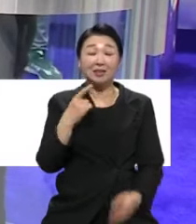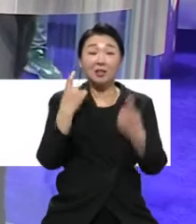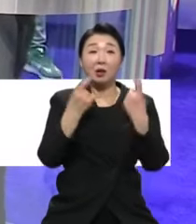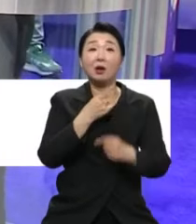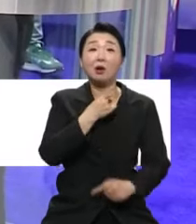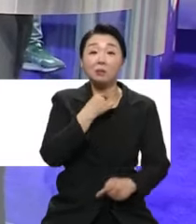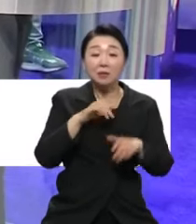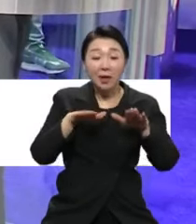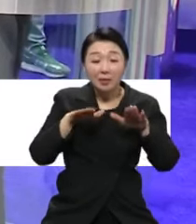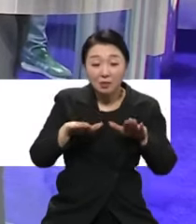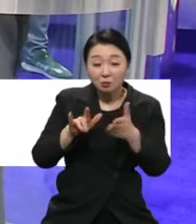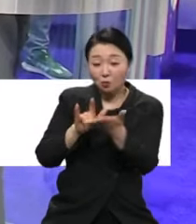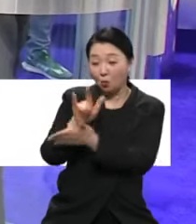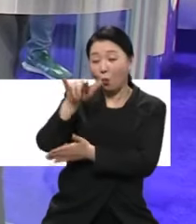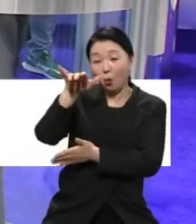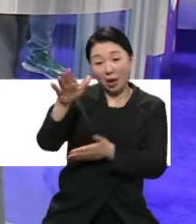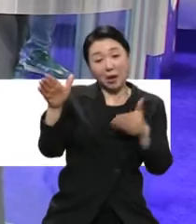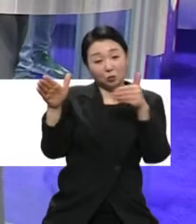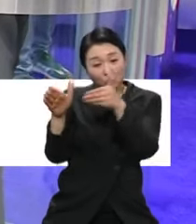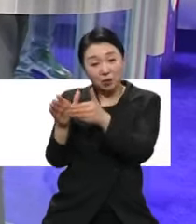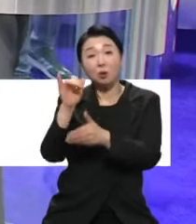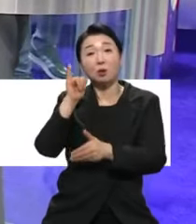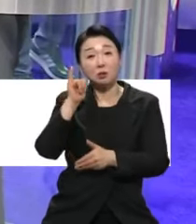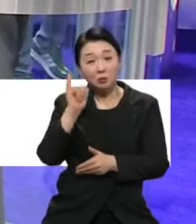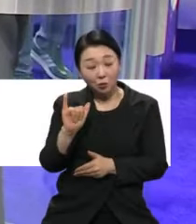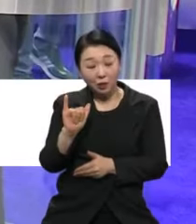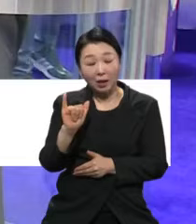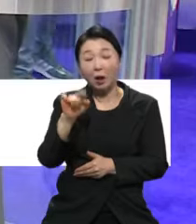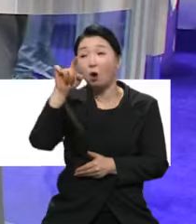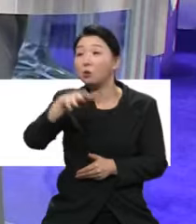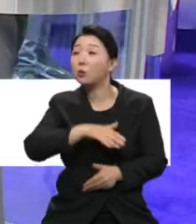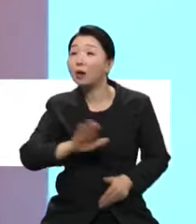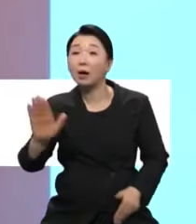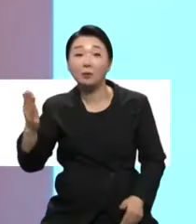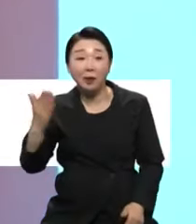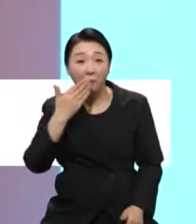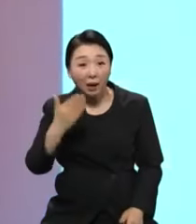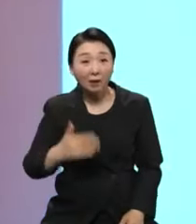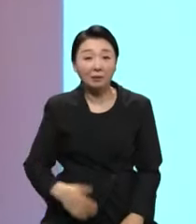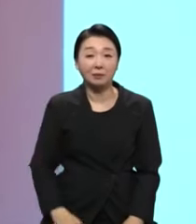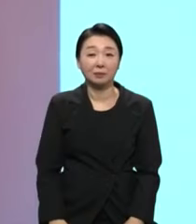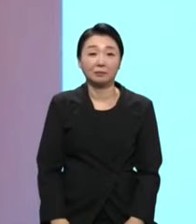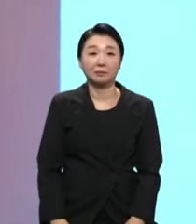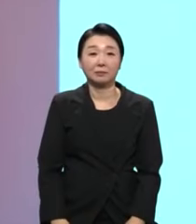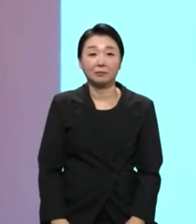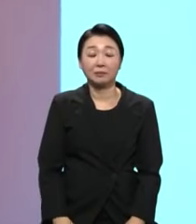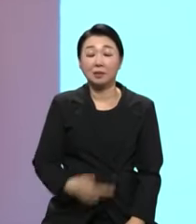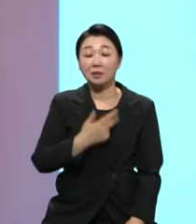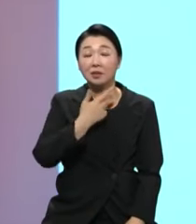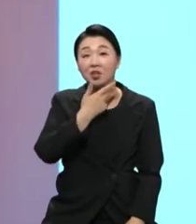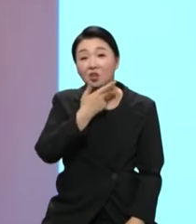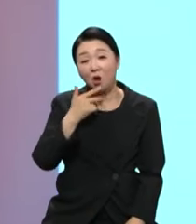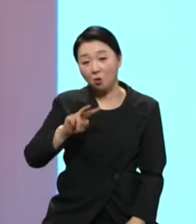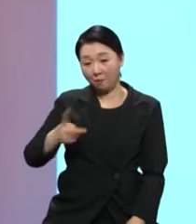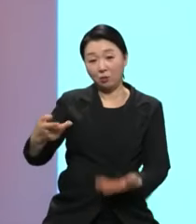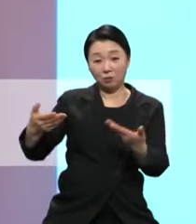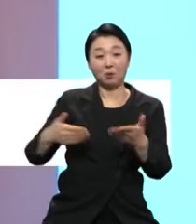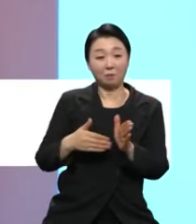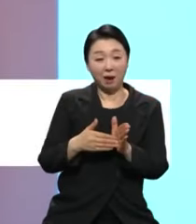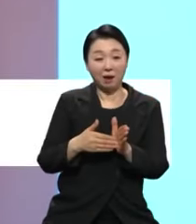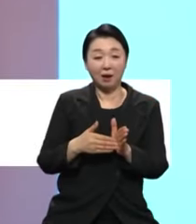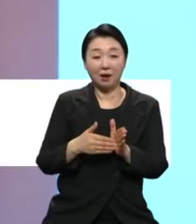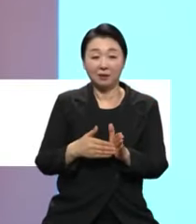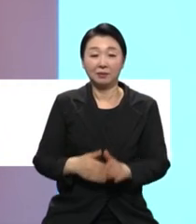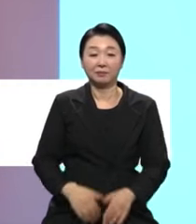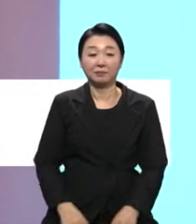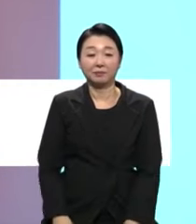하는데요. 지금 공항에 도착해서 전화했습니다. 어디로 가면 될까요? 곧바로 영어로 통역됩니다. Yes, I'm